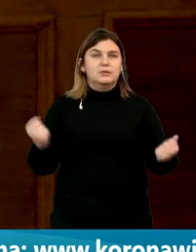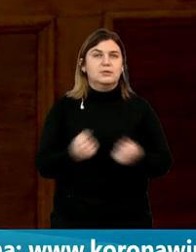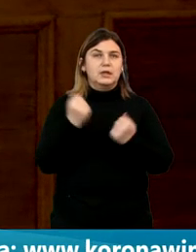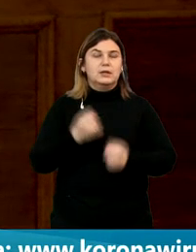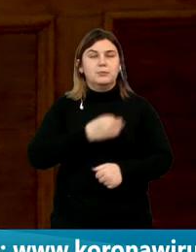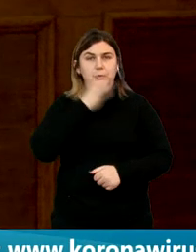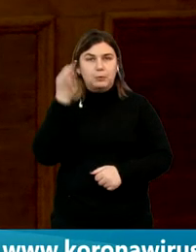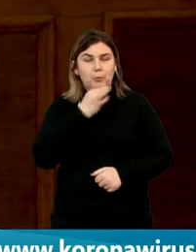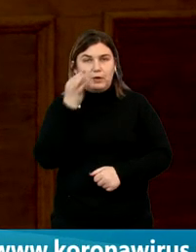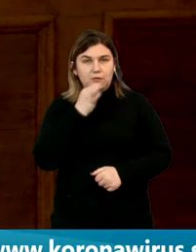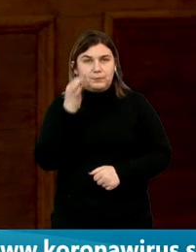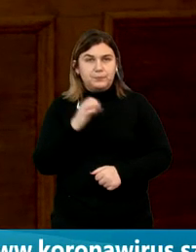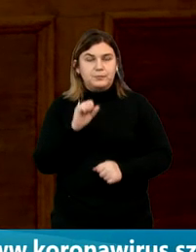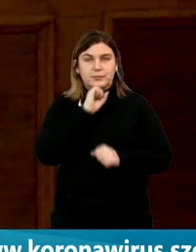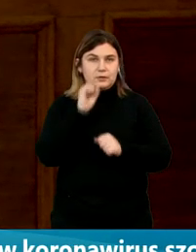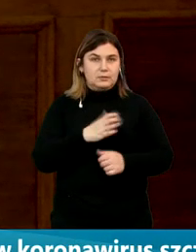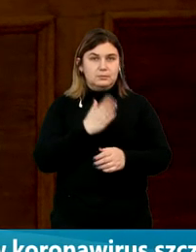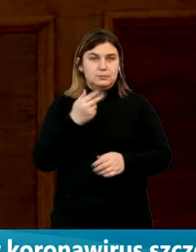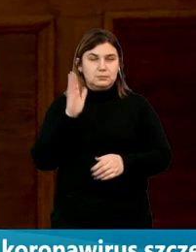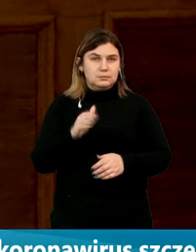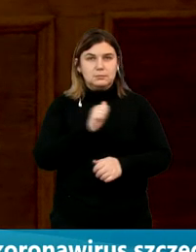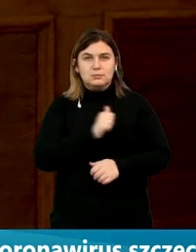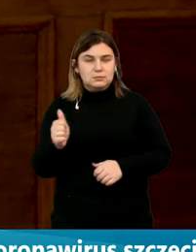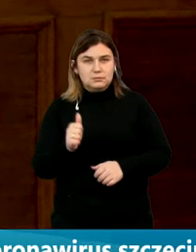poprawić. Pewnie nigdy nie będzie idealnie, ale na pewno może być lepiej.